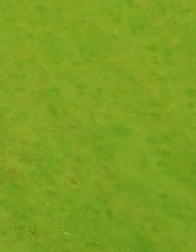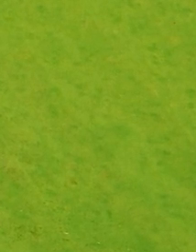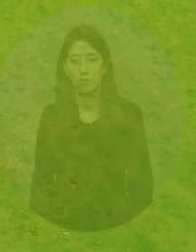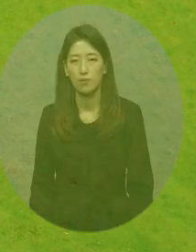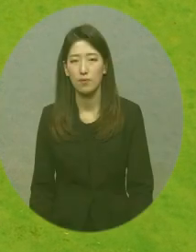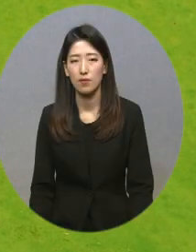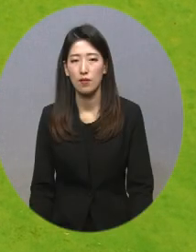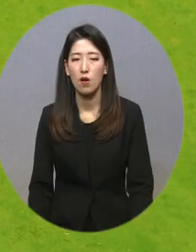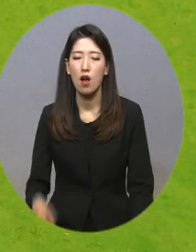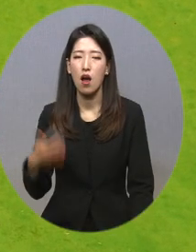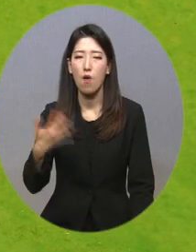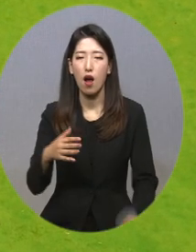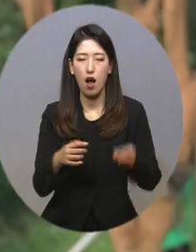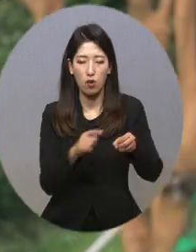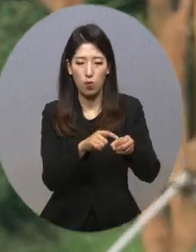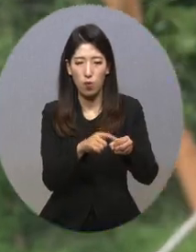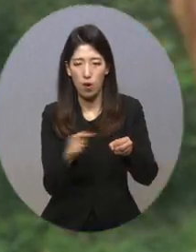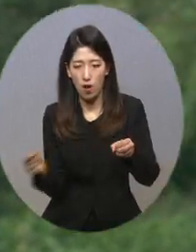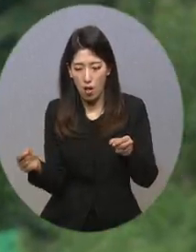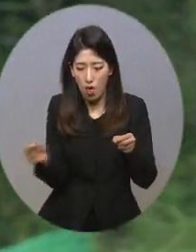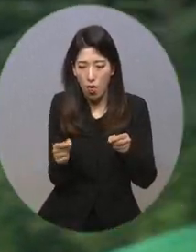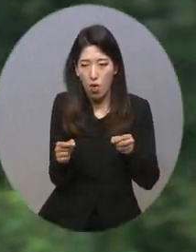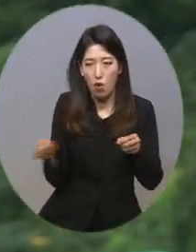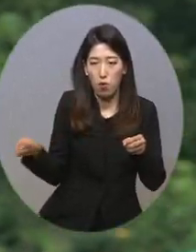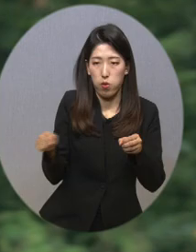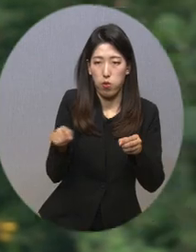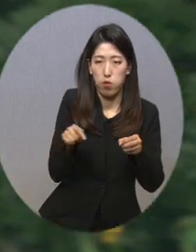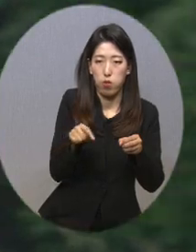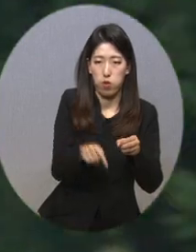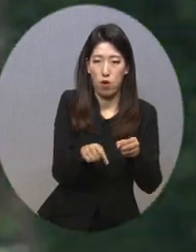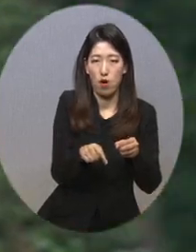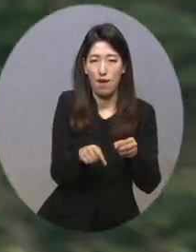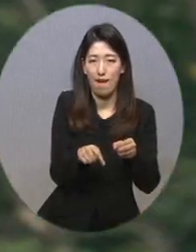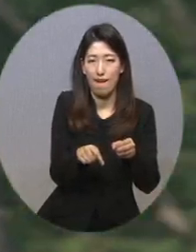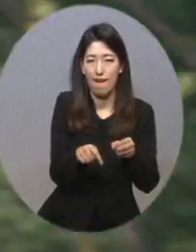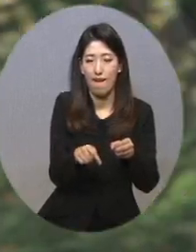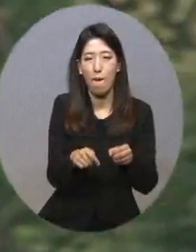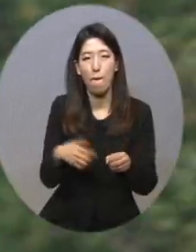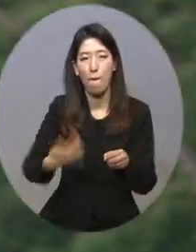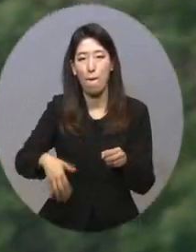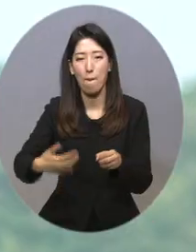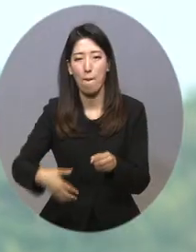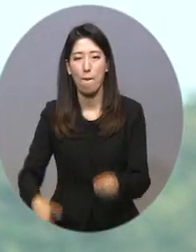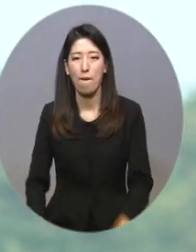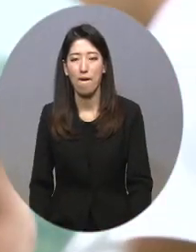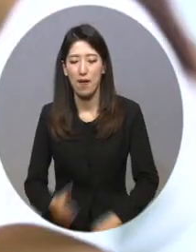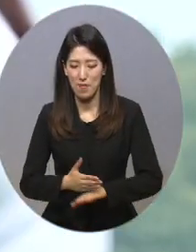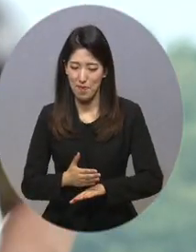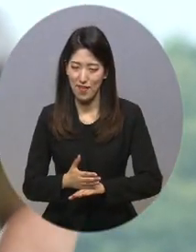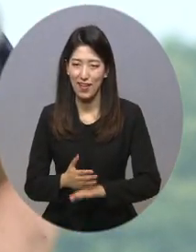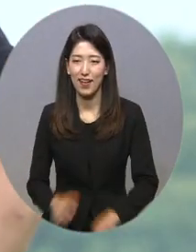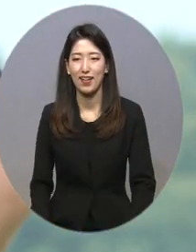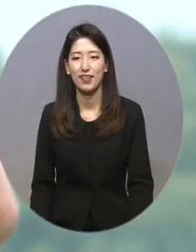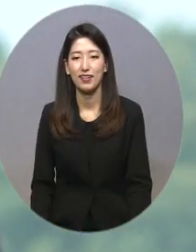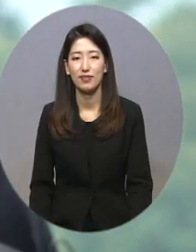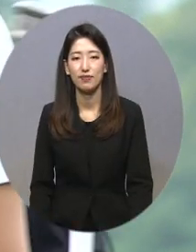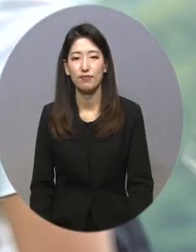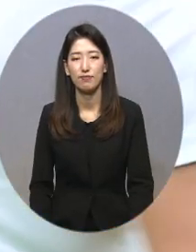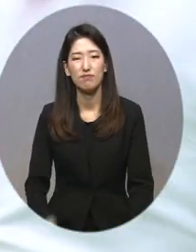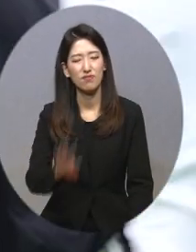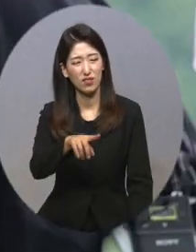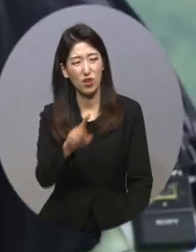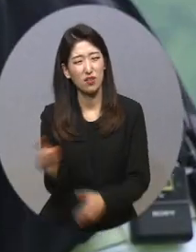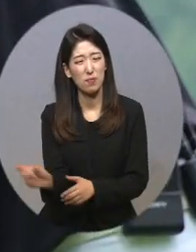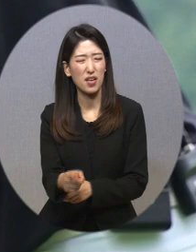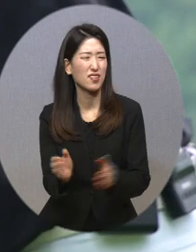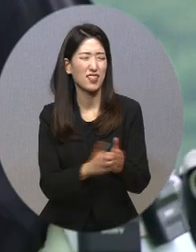나이스 오케이. 나이스 파. 응. 되게 잘해. 감사합니다. 너 지금 나 친화 많아잖아, 그치? 어, 너 친화 많아야.